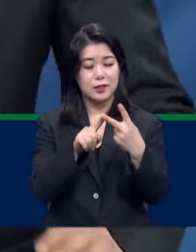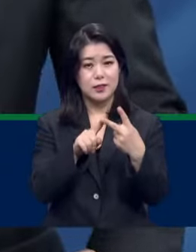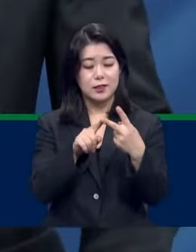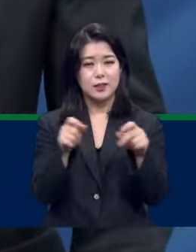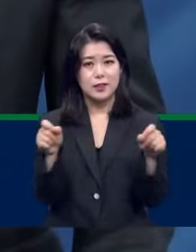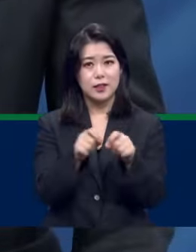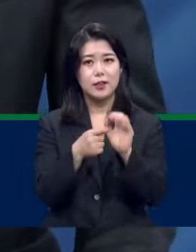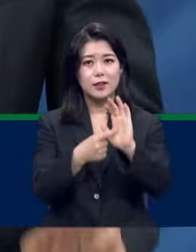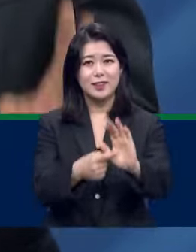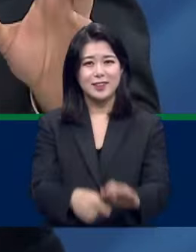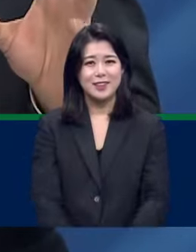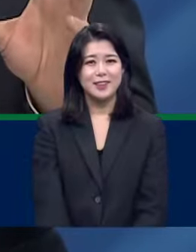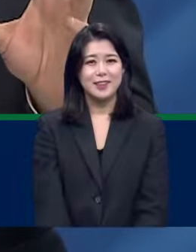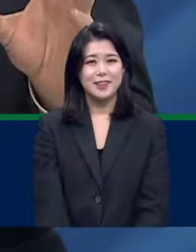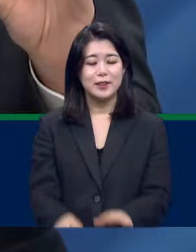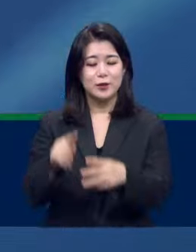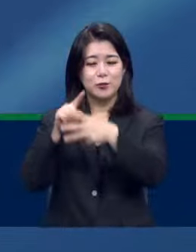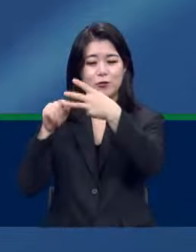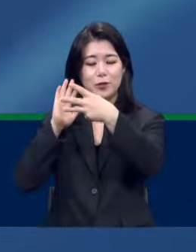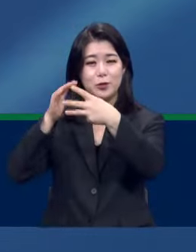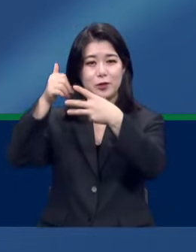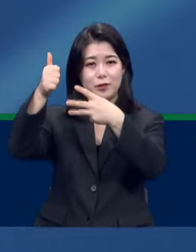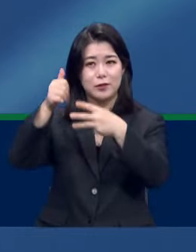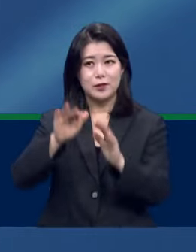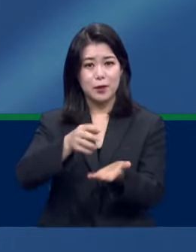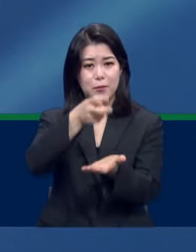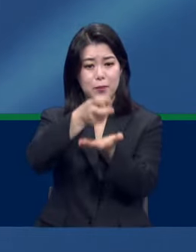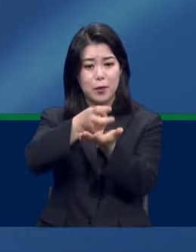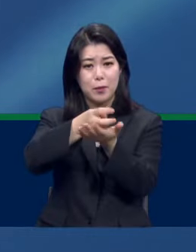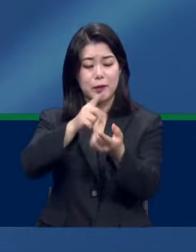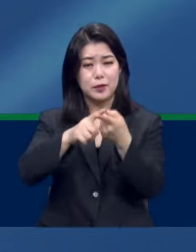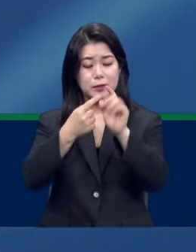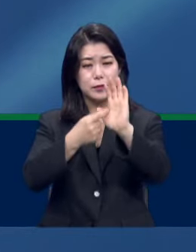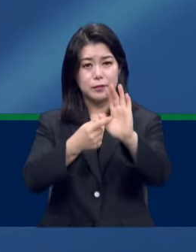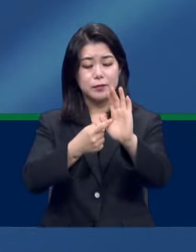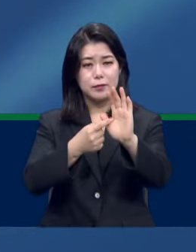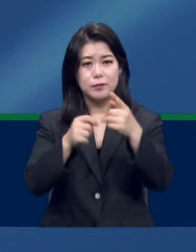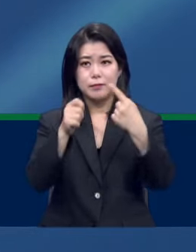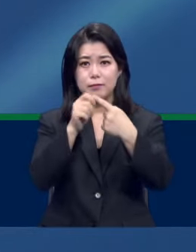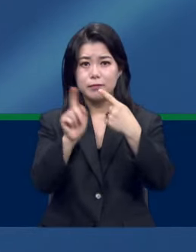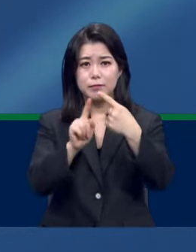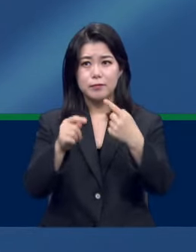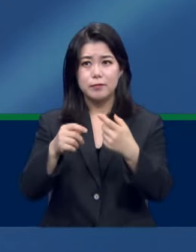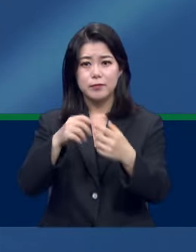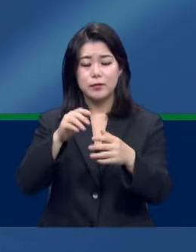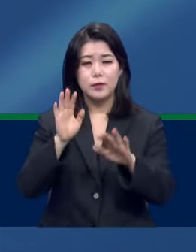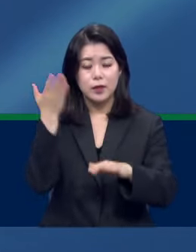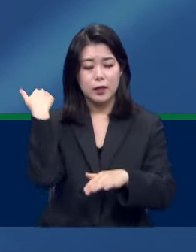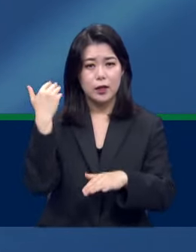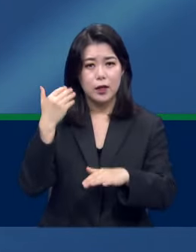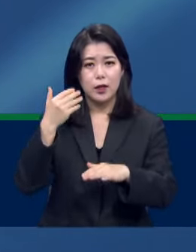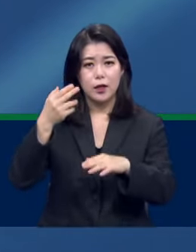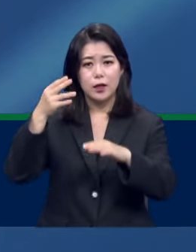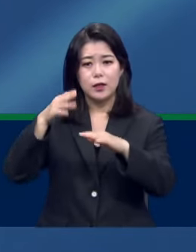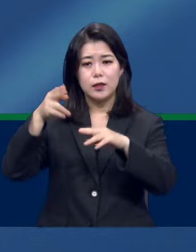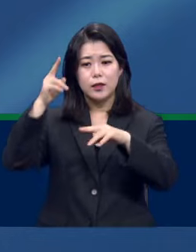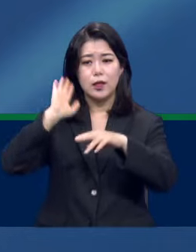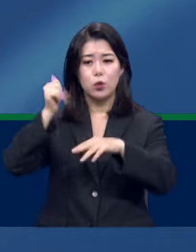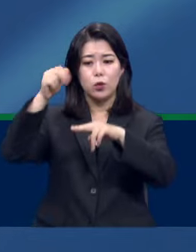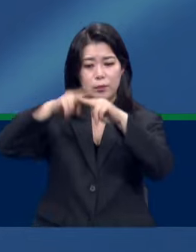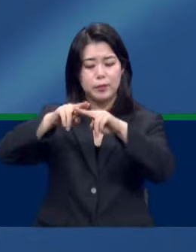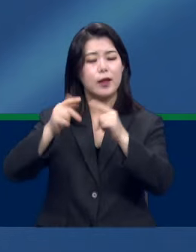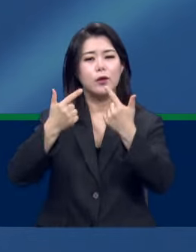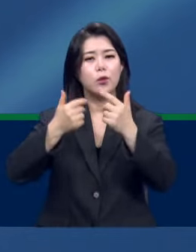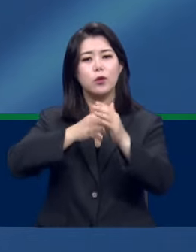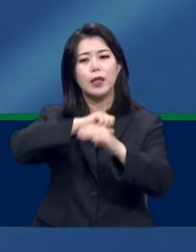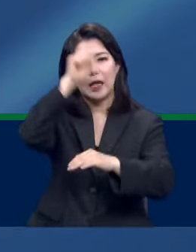얘기하겠습니다 일단 유석열 대통령이 그 법적인 부분에 대해서 얘기했는데 첫 번째 하나는 당선인 신 분이었다 공직자가 아니었다 그리고